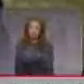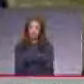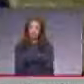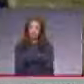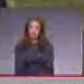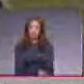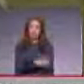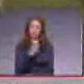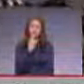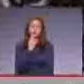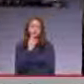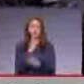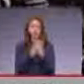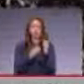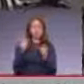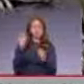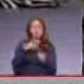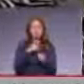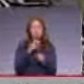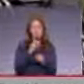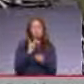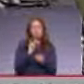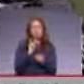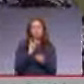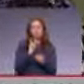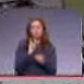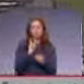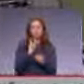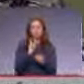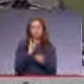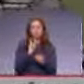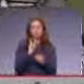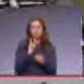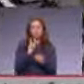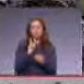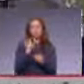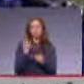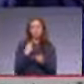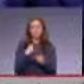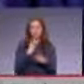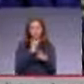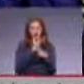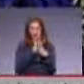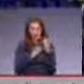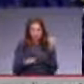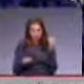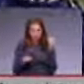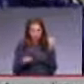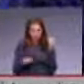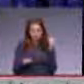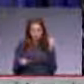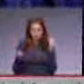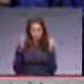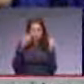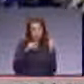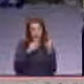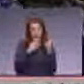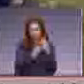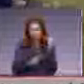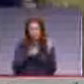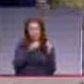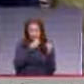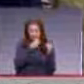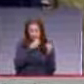والله ما حد جاني وحياة ربنا، ما حد جاني غير ابن ابني جيني كده هو واقف على حيله سألي